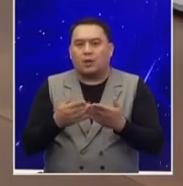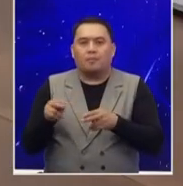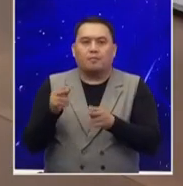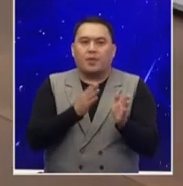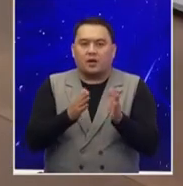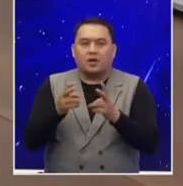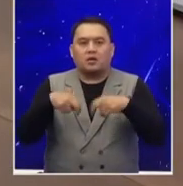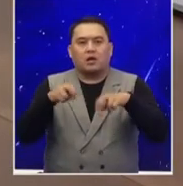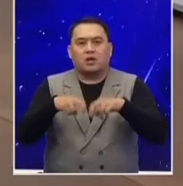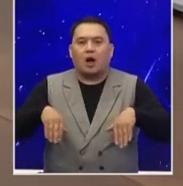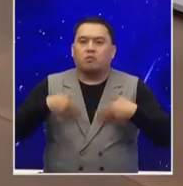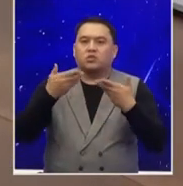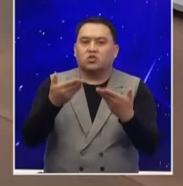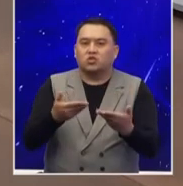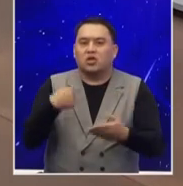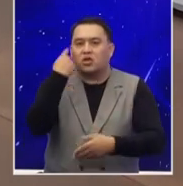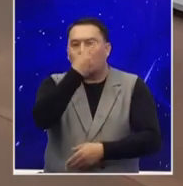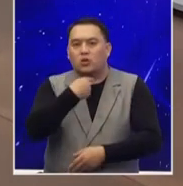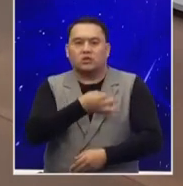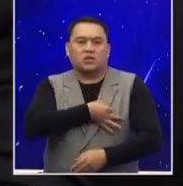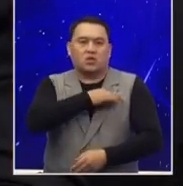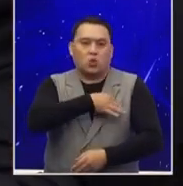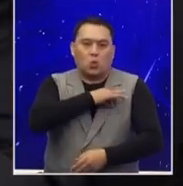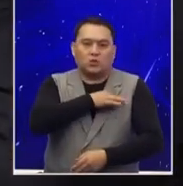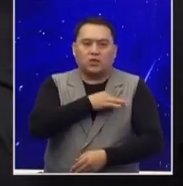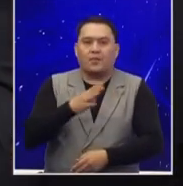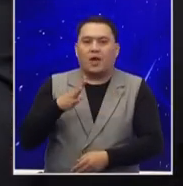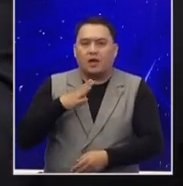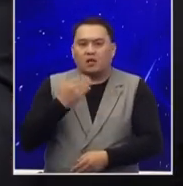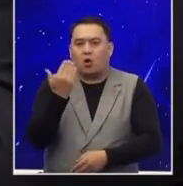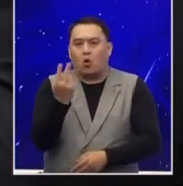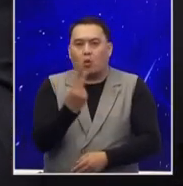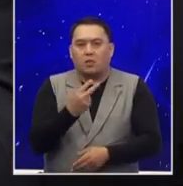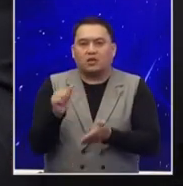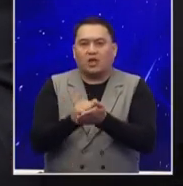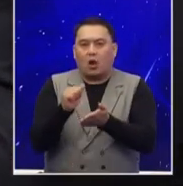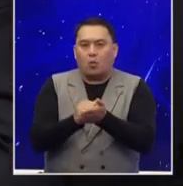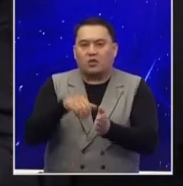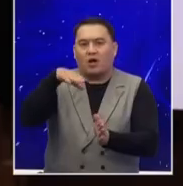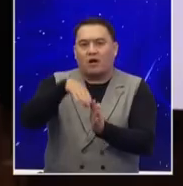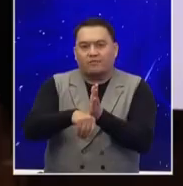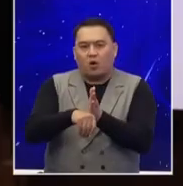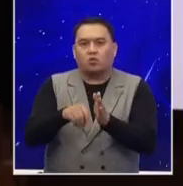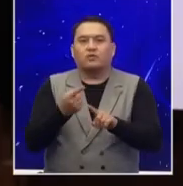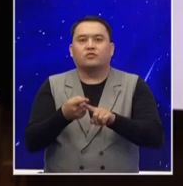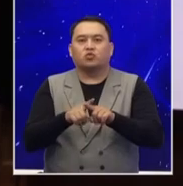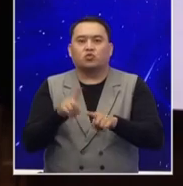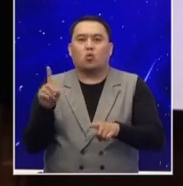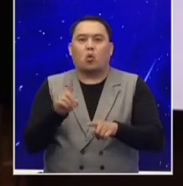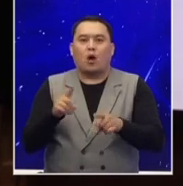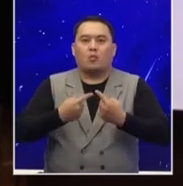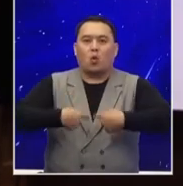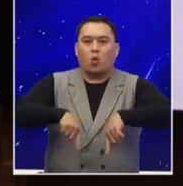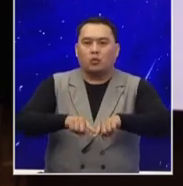порядке рассмотрения обращений физических и юридических лиц. Оба этих документа войдут в АППК. О том, как